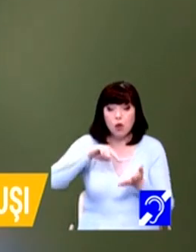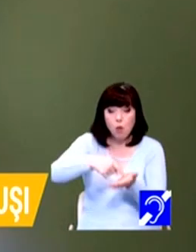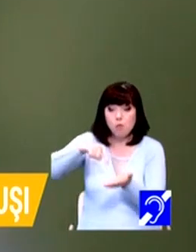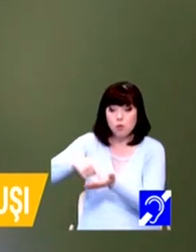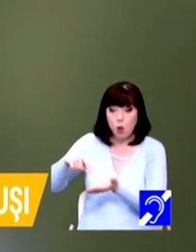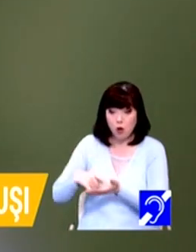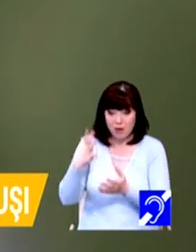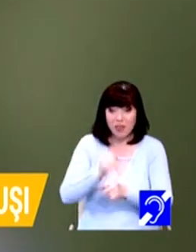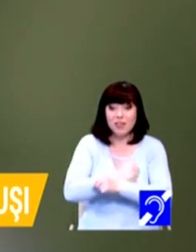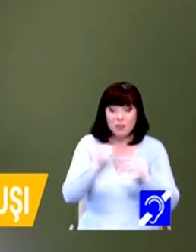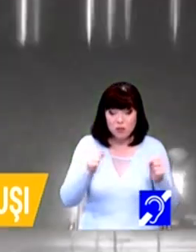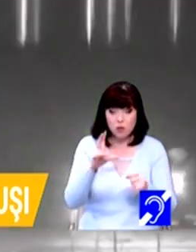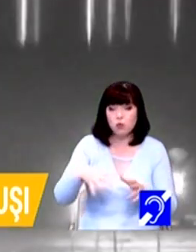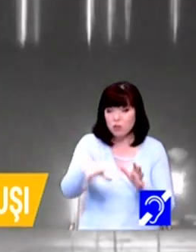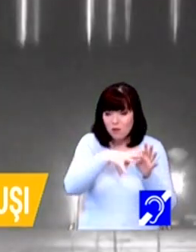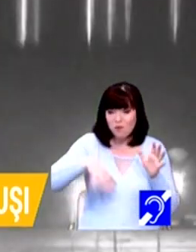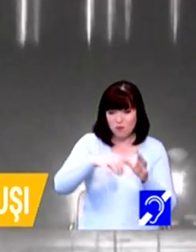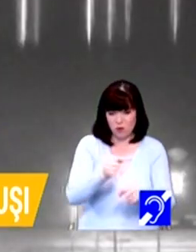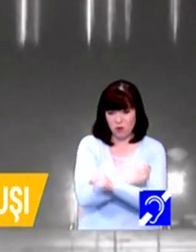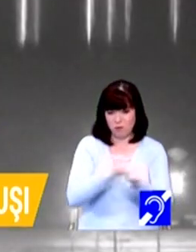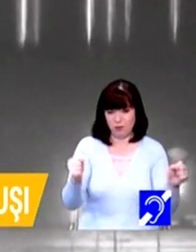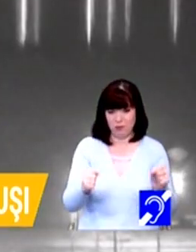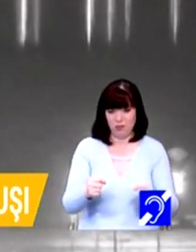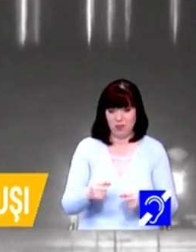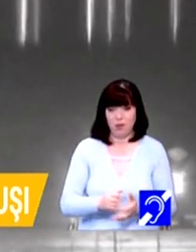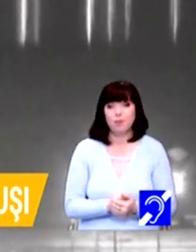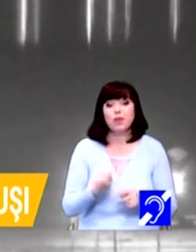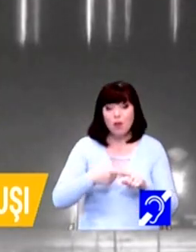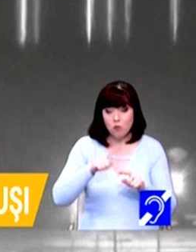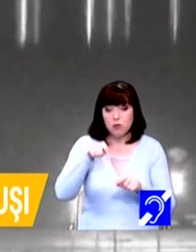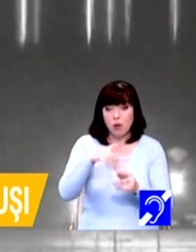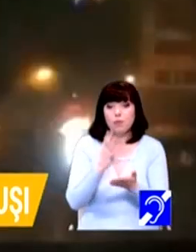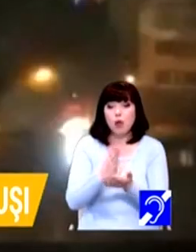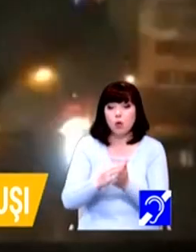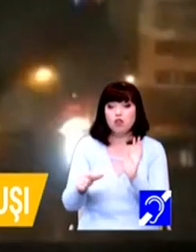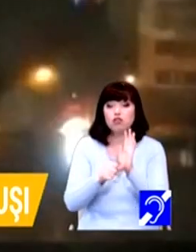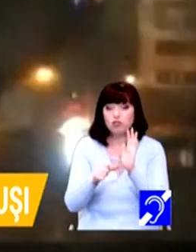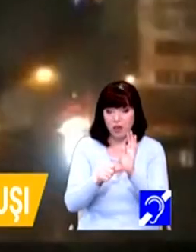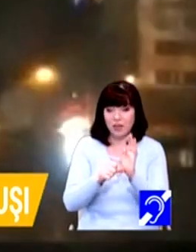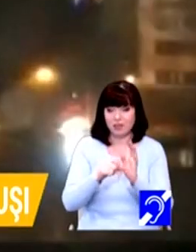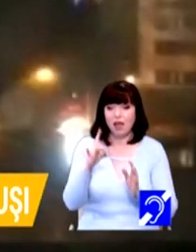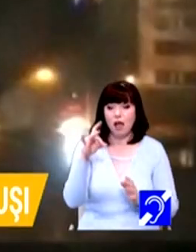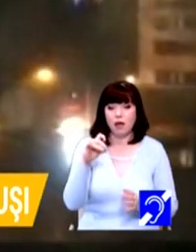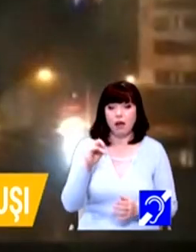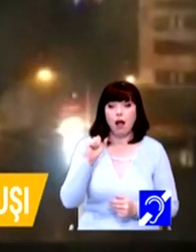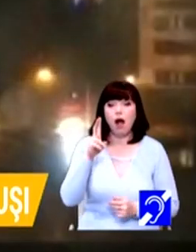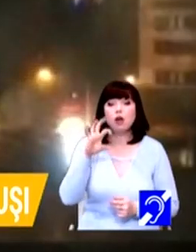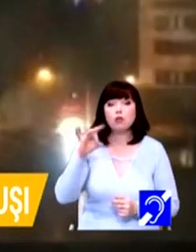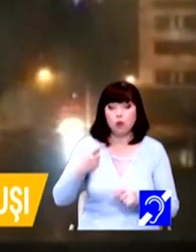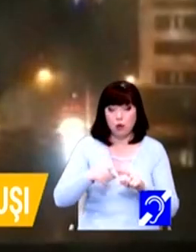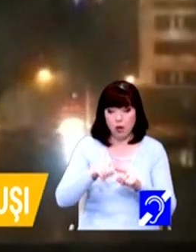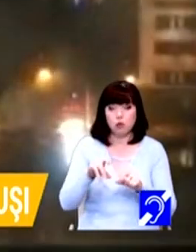кінець всім, кінець Європі. La centrala nucleară din Zaporojie sunt amplasate 6 reactoare care generează